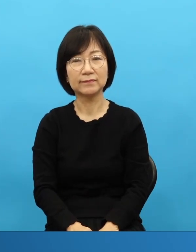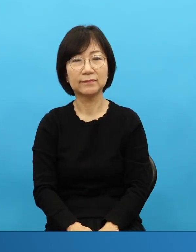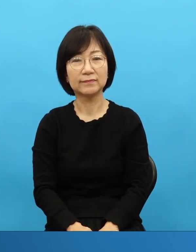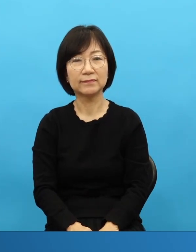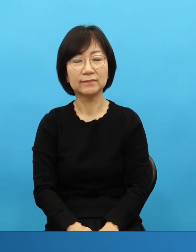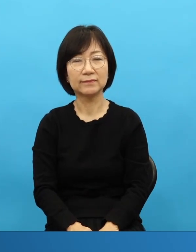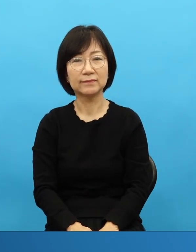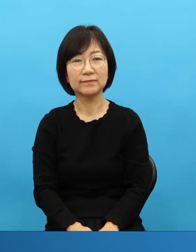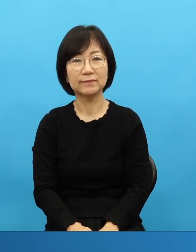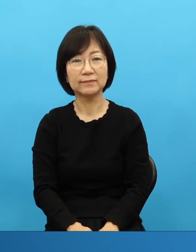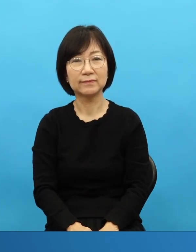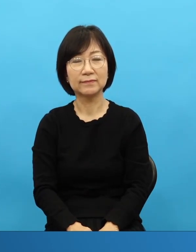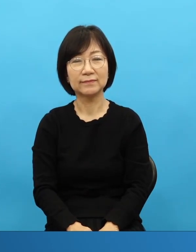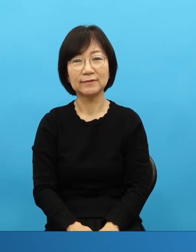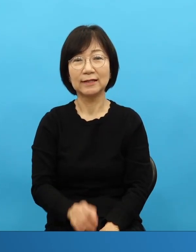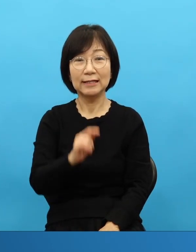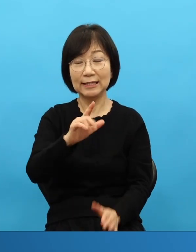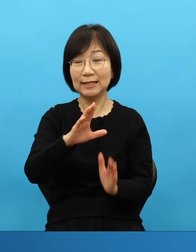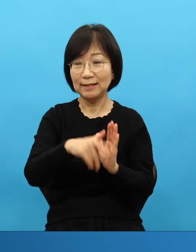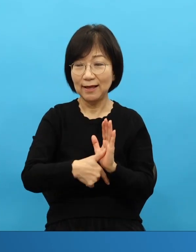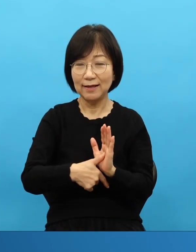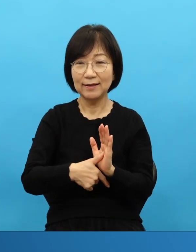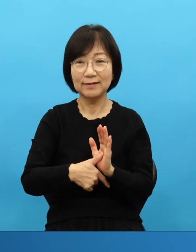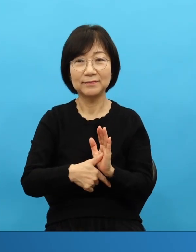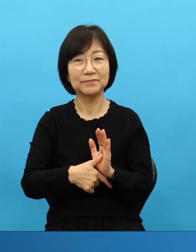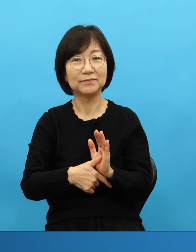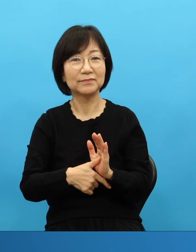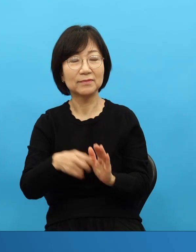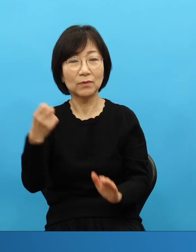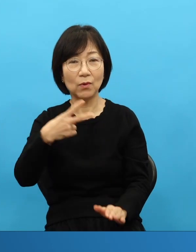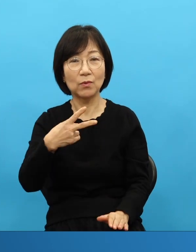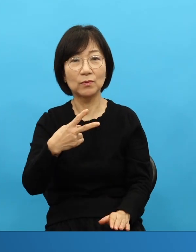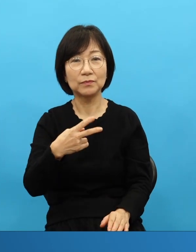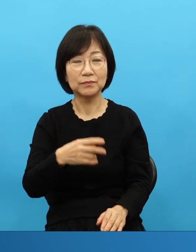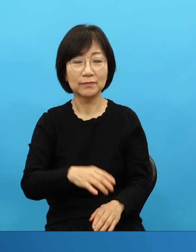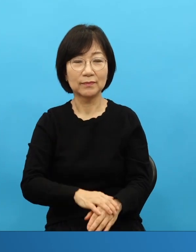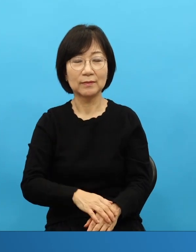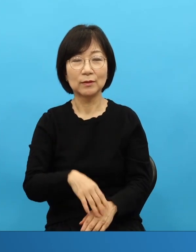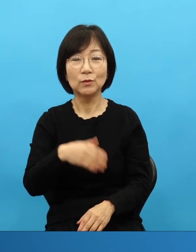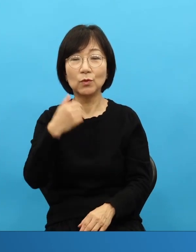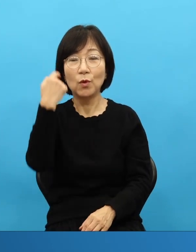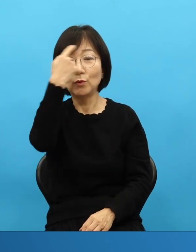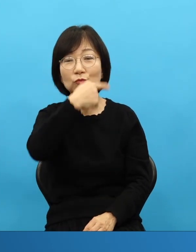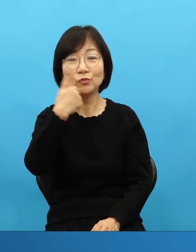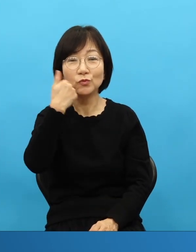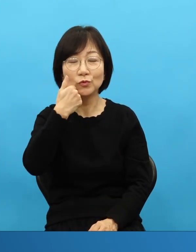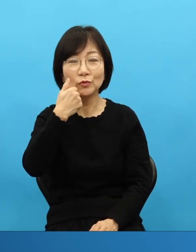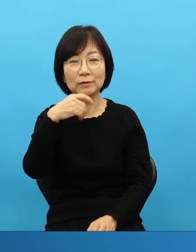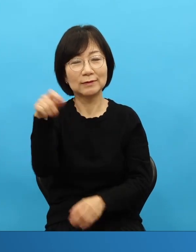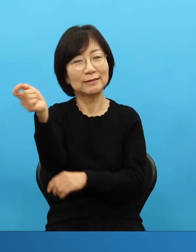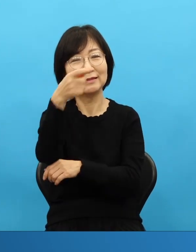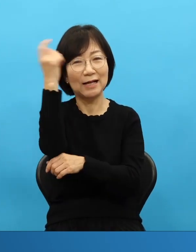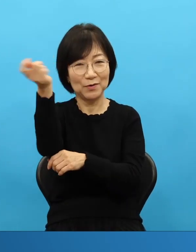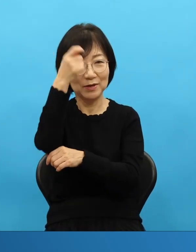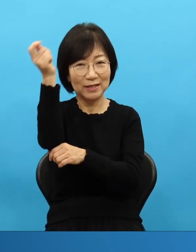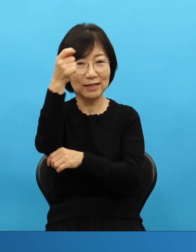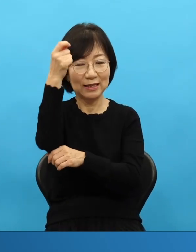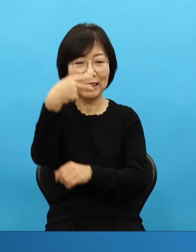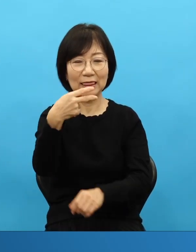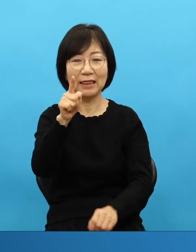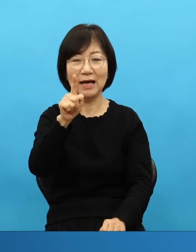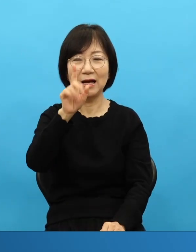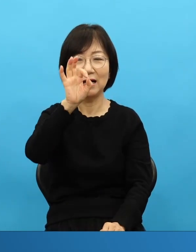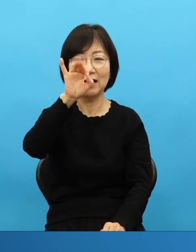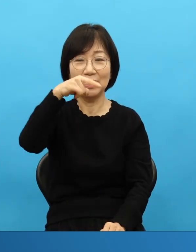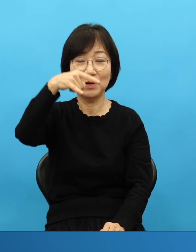다릅니다. It's different. 이때 인물이 하나 나온 겁니다. And then an individual who arose at this time. 다윗입니다. It was David. 블레셋 보는 눈이